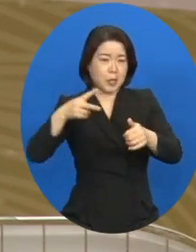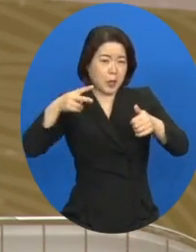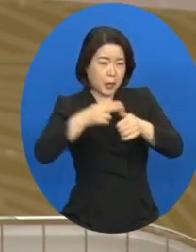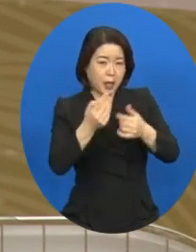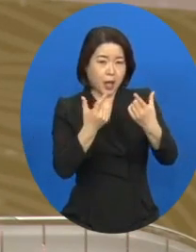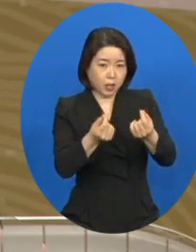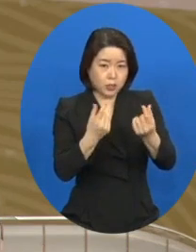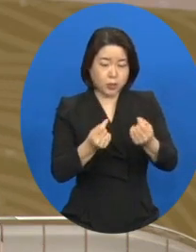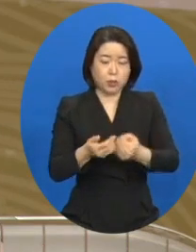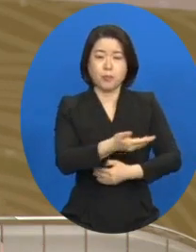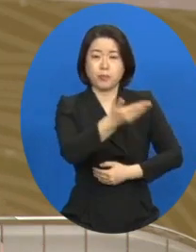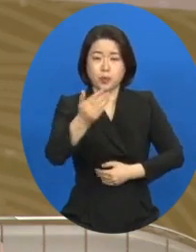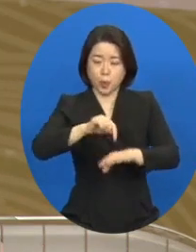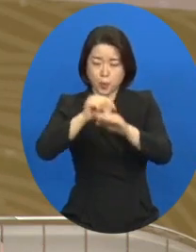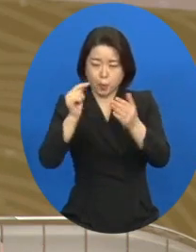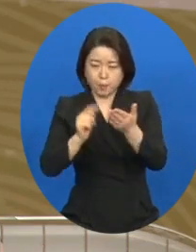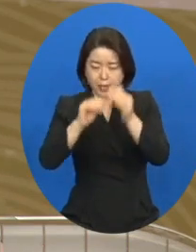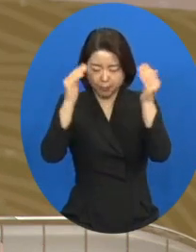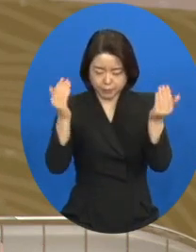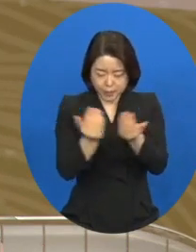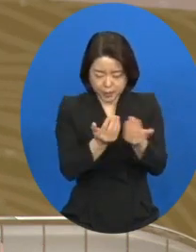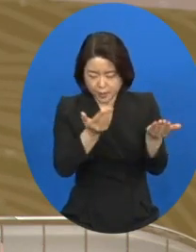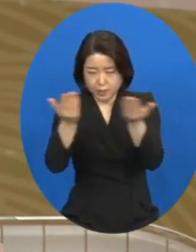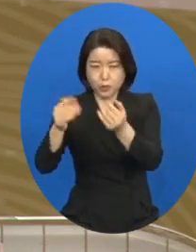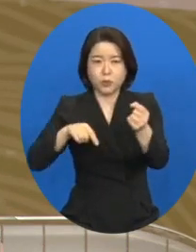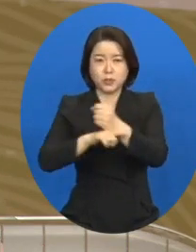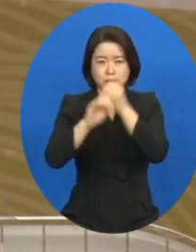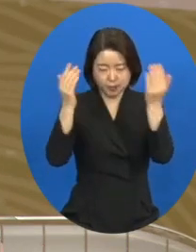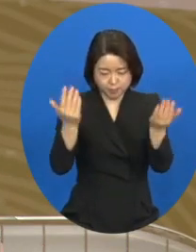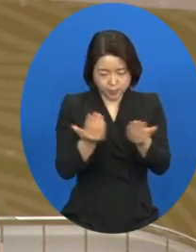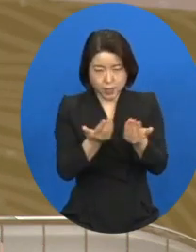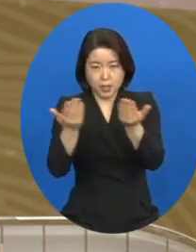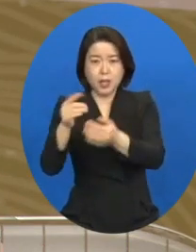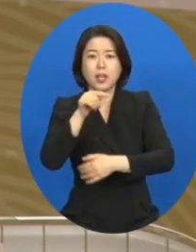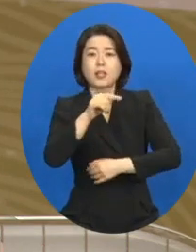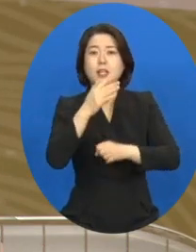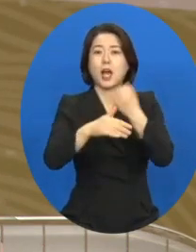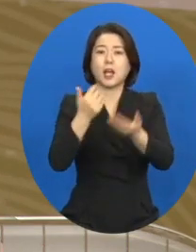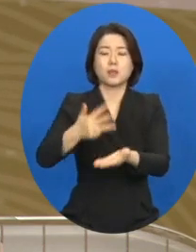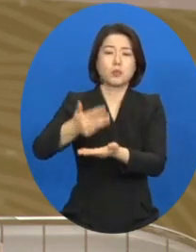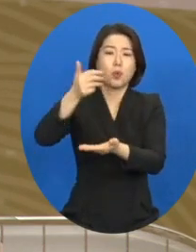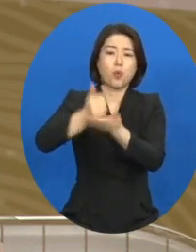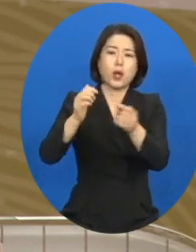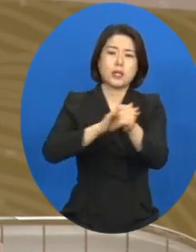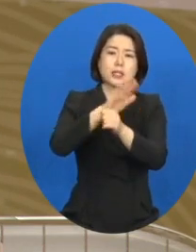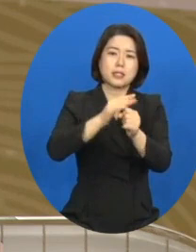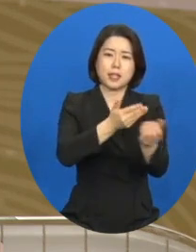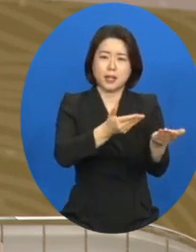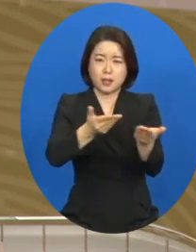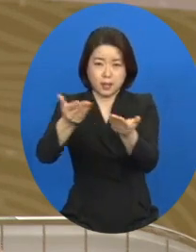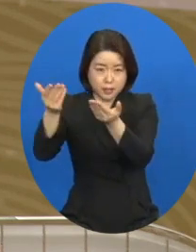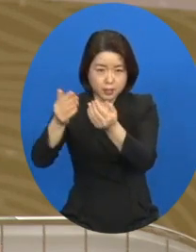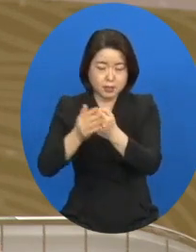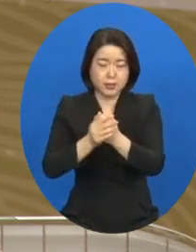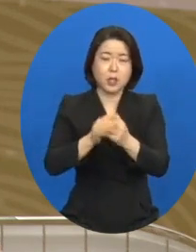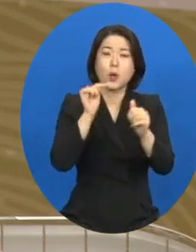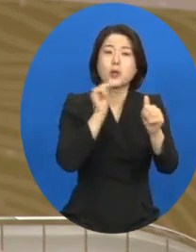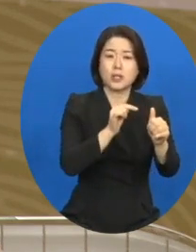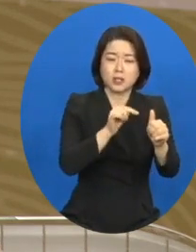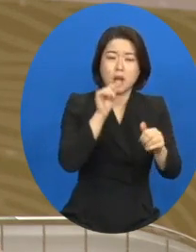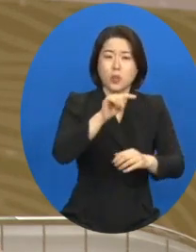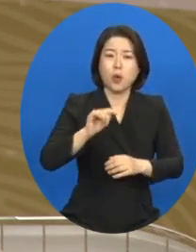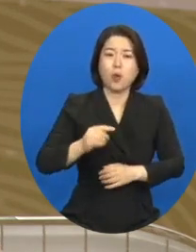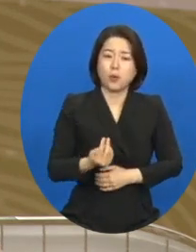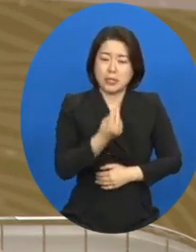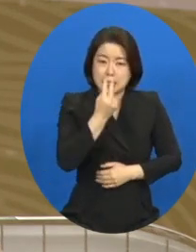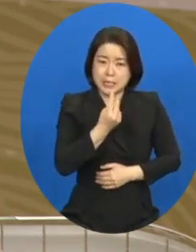베푸사 너로 마음을 다하며 뜻을 다하여 내 하나님 여호와를 사랑하게 하사 너로